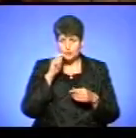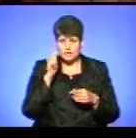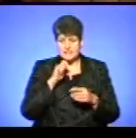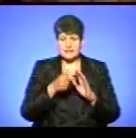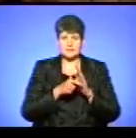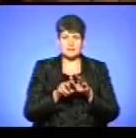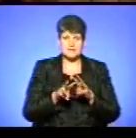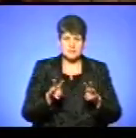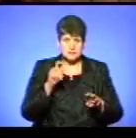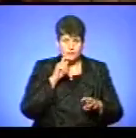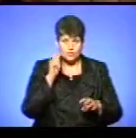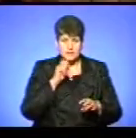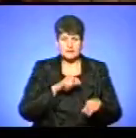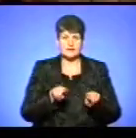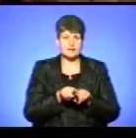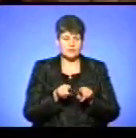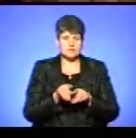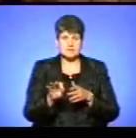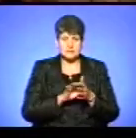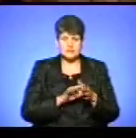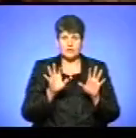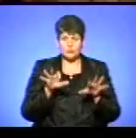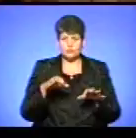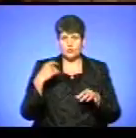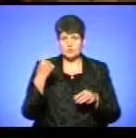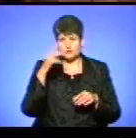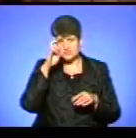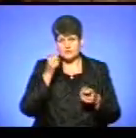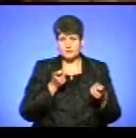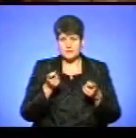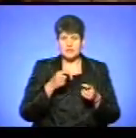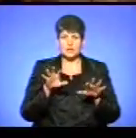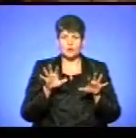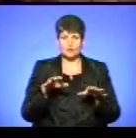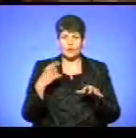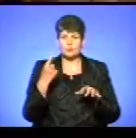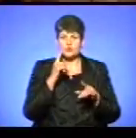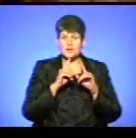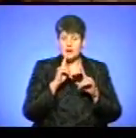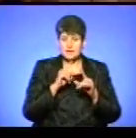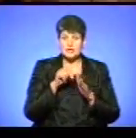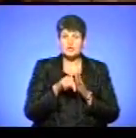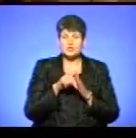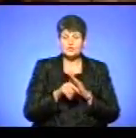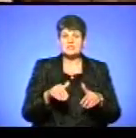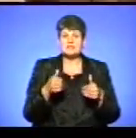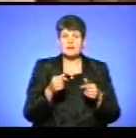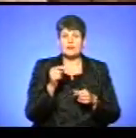України, паралельно зразу на голову обласної державної адміністрації і голову обласної ради. От. Суть нашого звернення в тому,